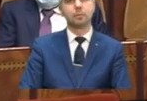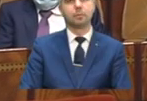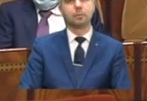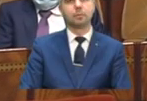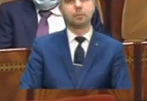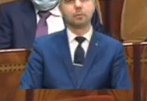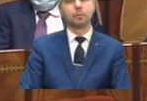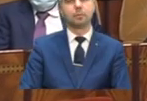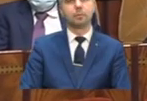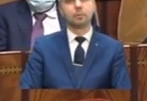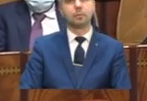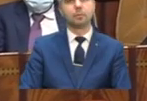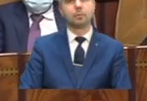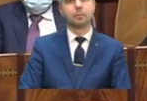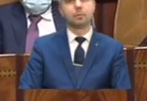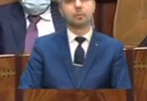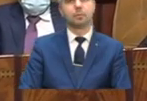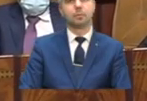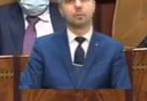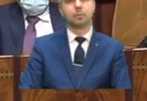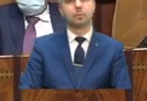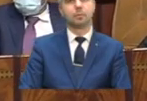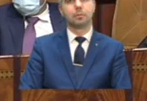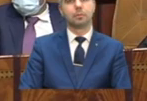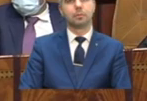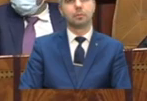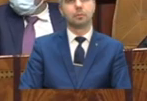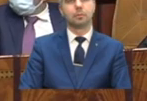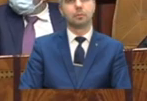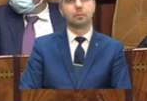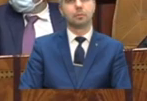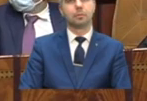السيد النائب المحترم، تجاوزت وقتك